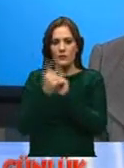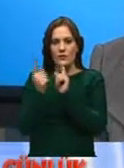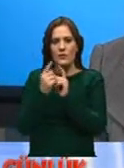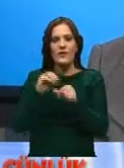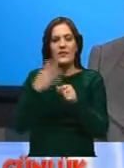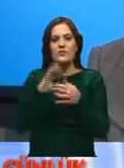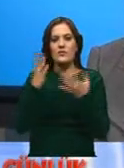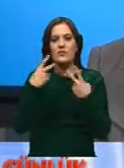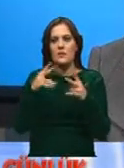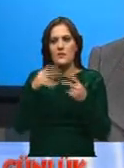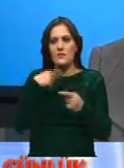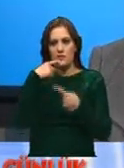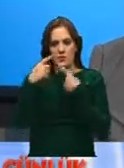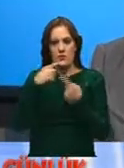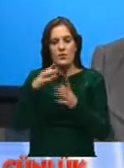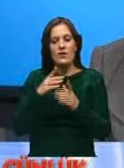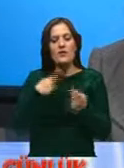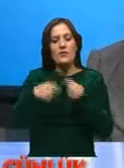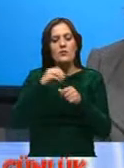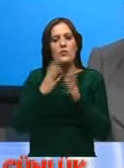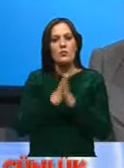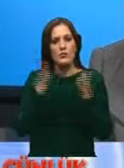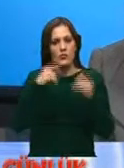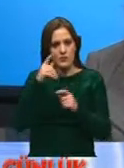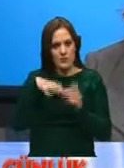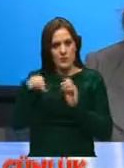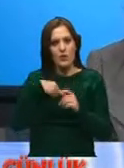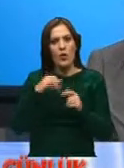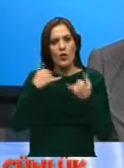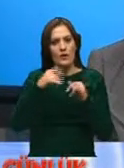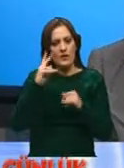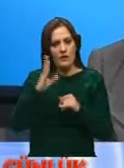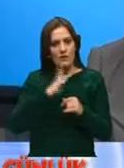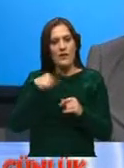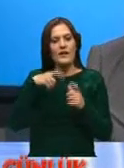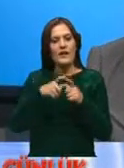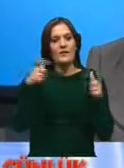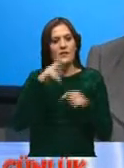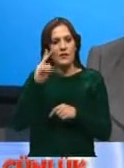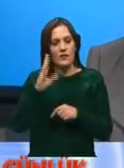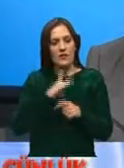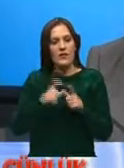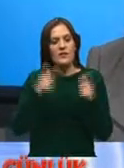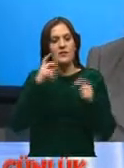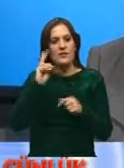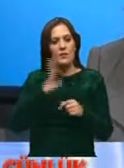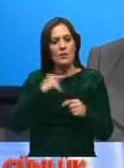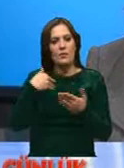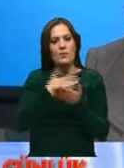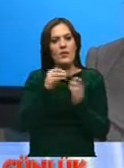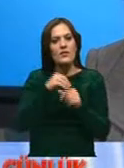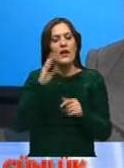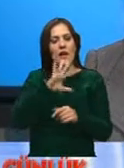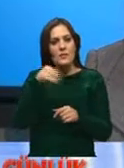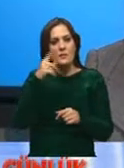Çünkü sektör büyük bir sektör. Yani oynayan taraf var, geliştiren taraf var, bunu dağıtan taraf var. Bu paydaşların hepsini bir